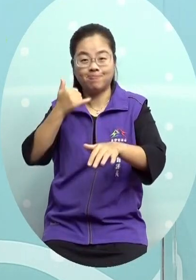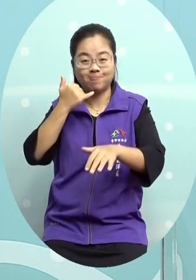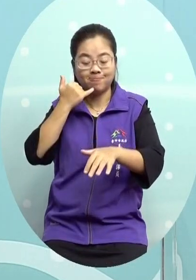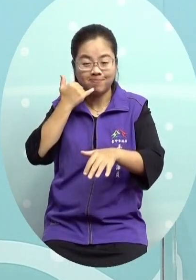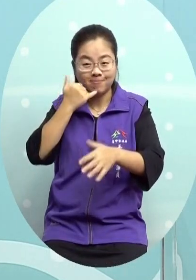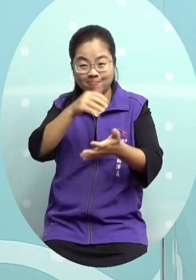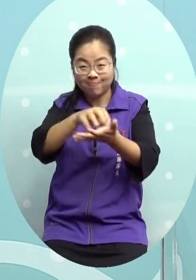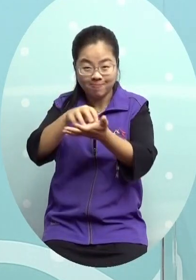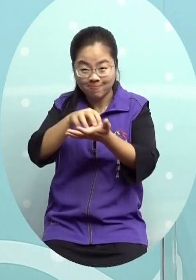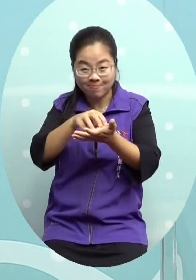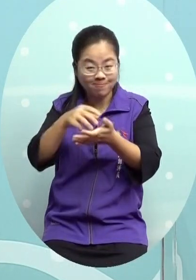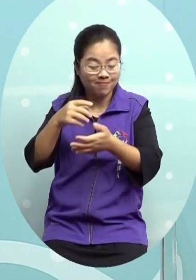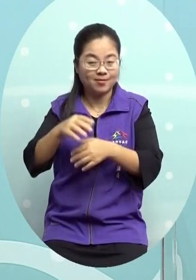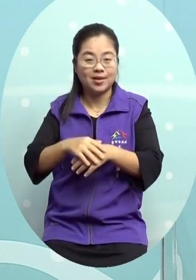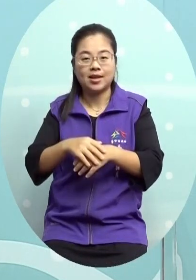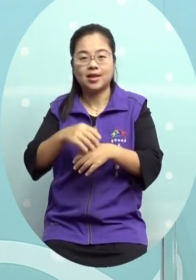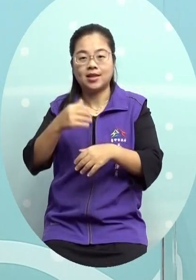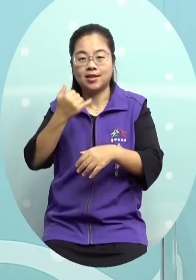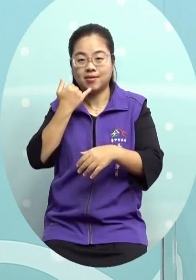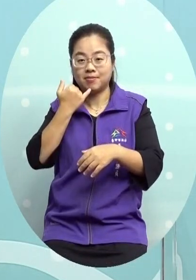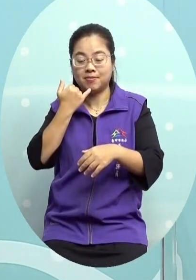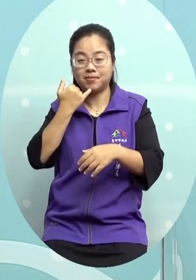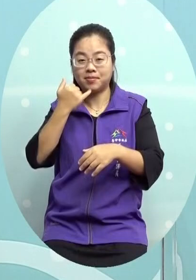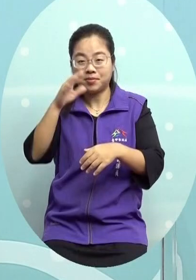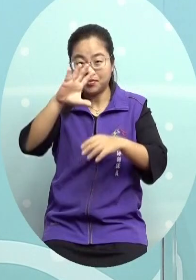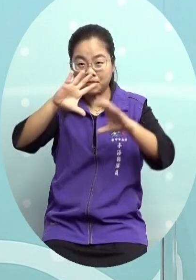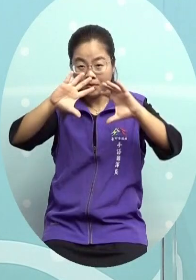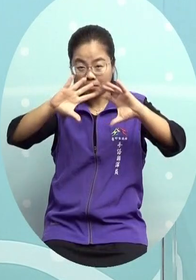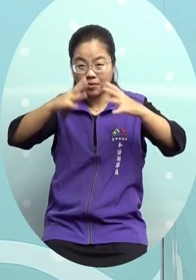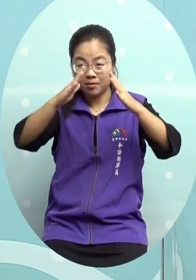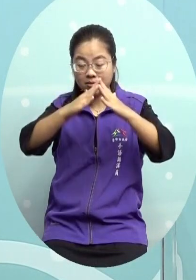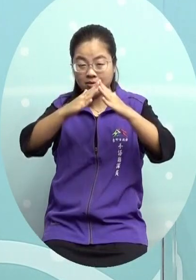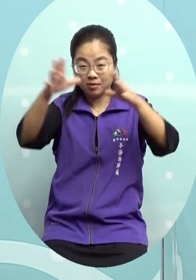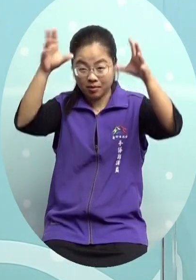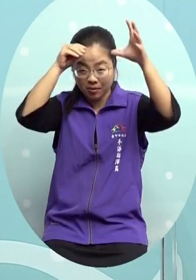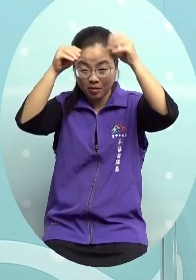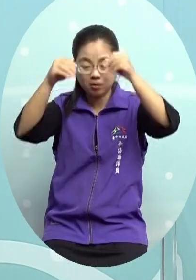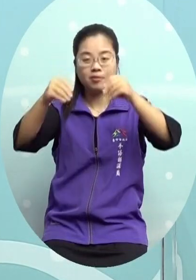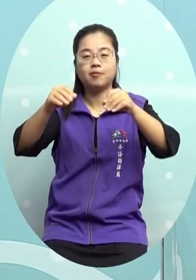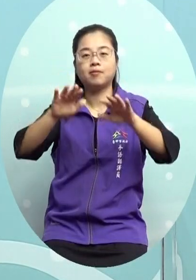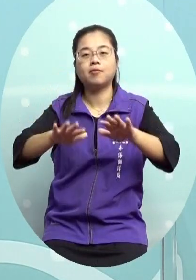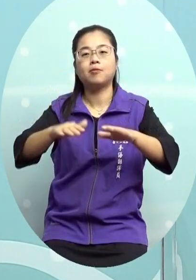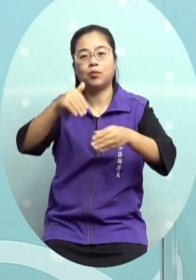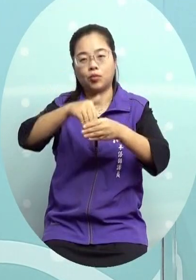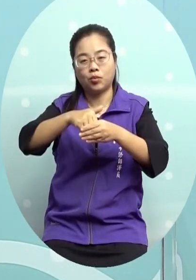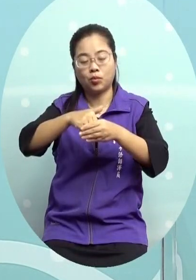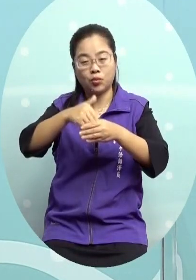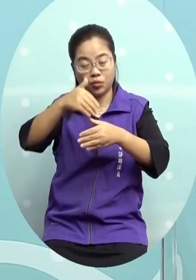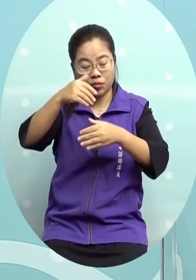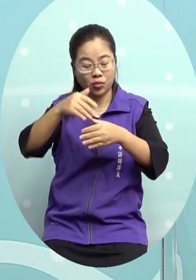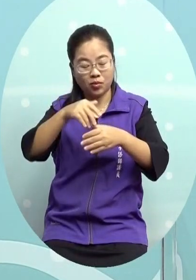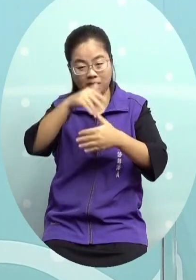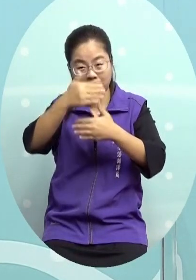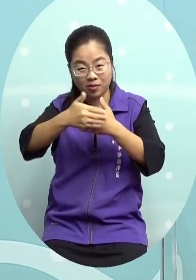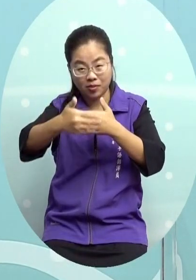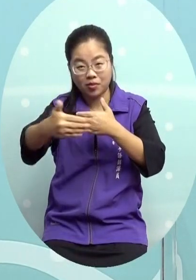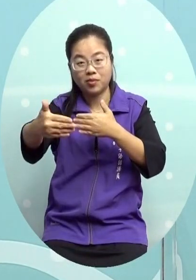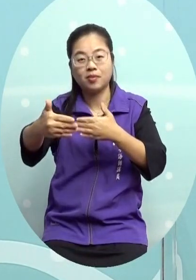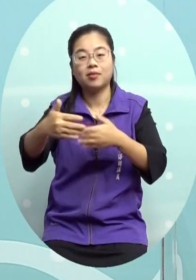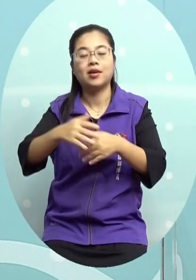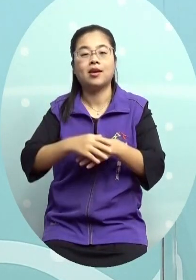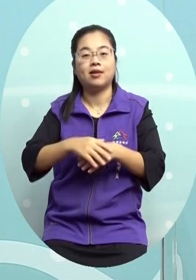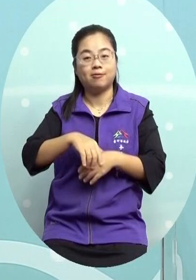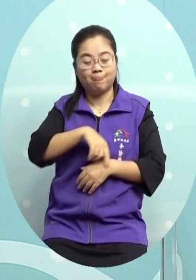实，甚至有机会把国家资源跟相关的正义都在这个过程之中让民众了解，未